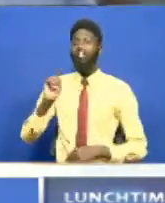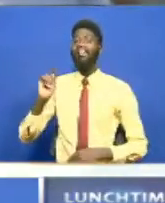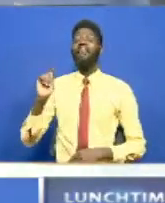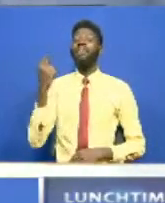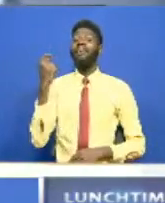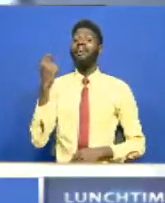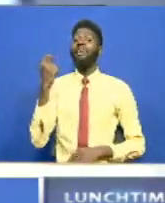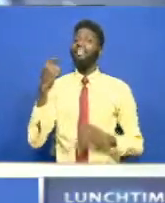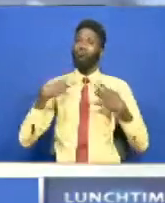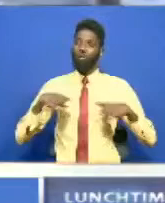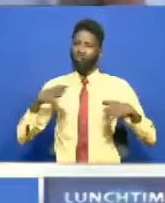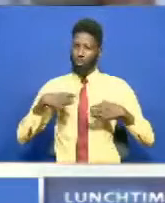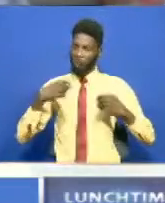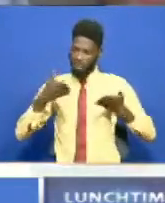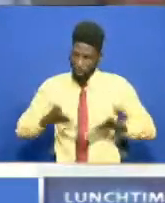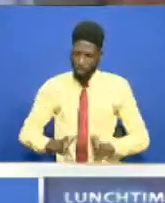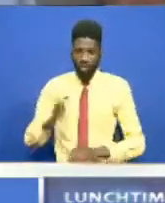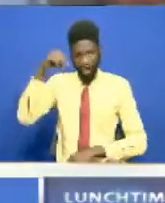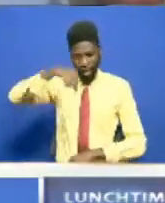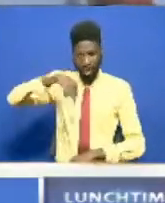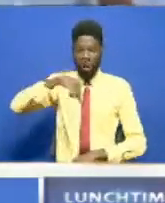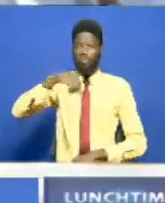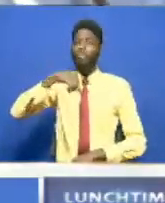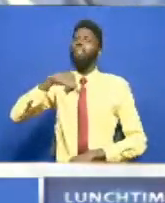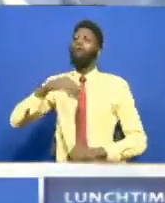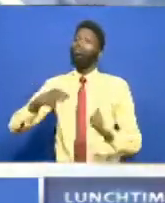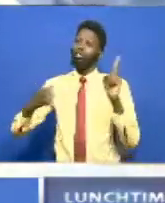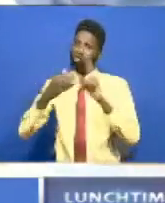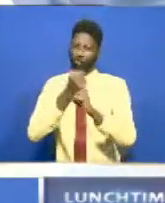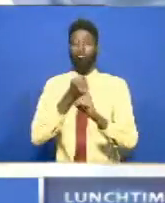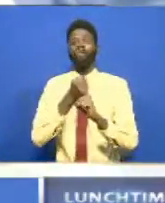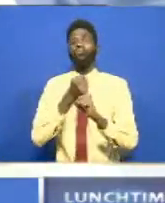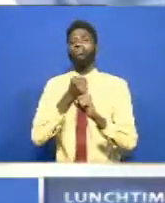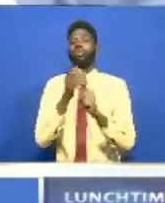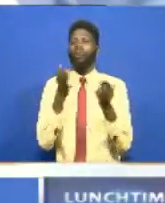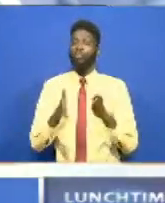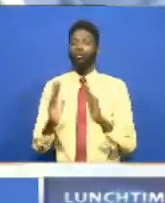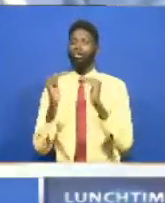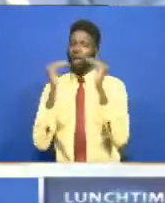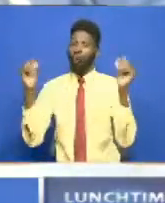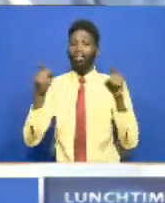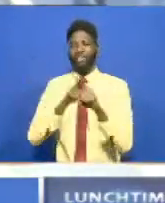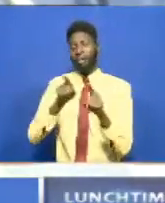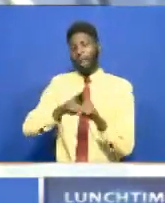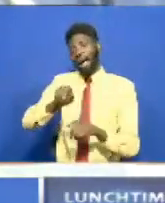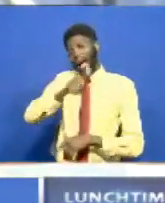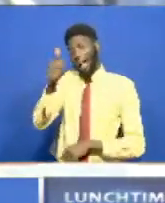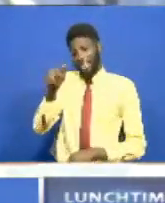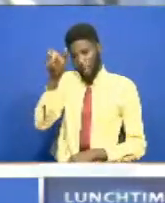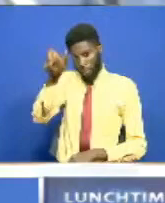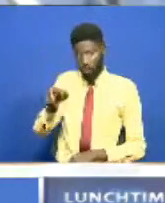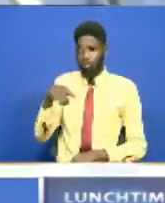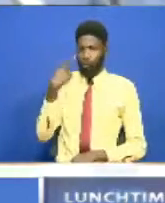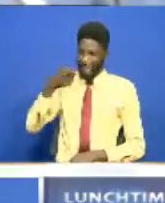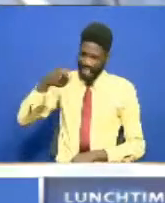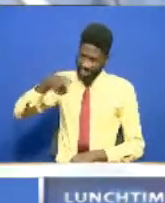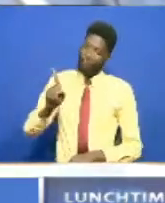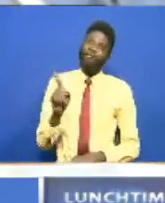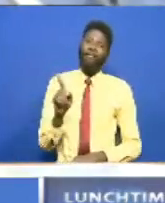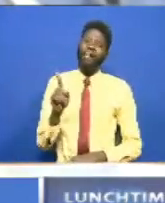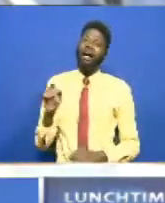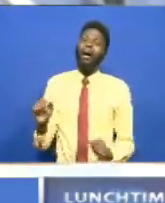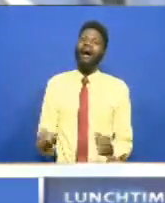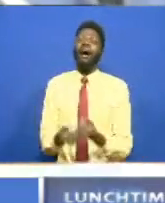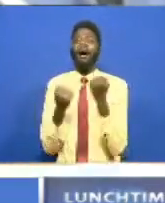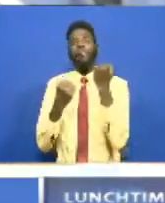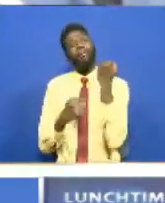hapa apate fursa ya sawa. Hao mtoto ya mtu ambaye hana mapato au ana